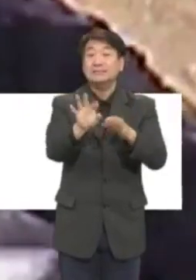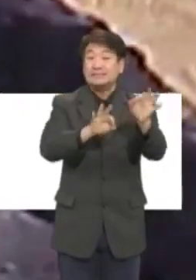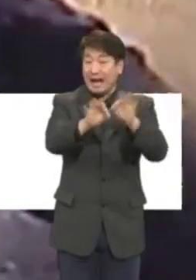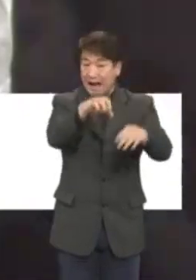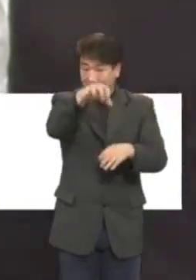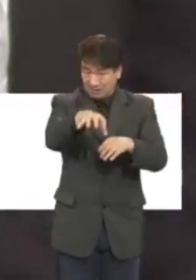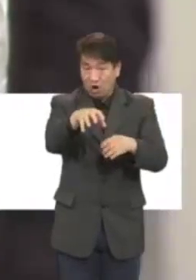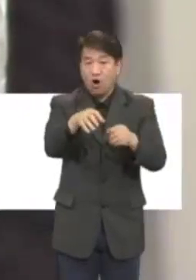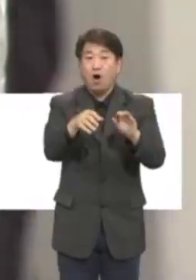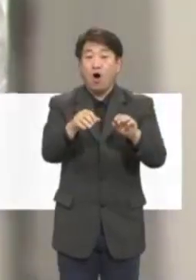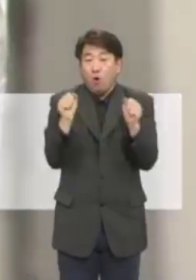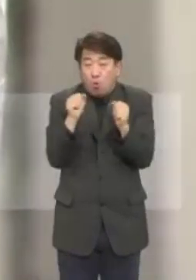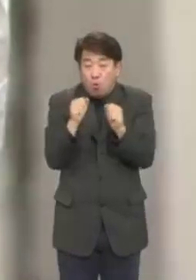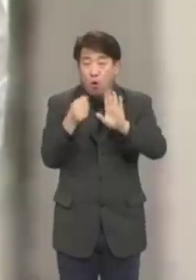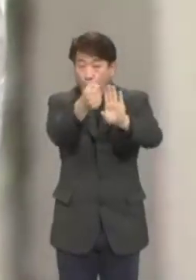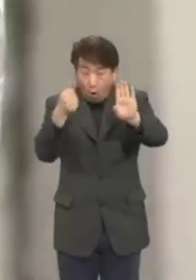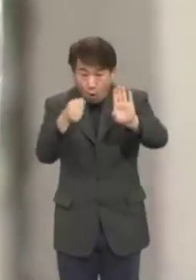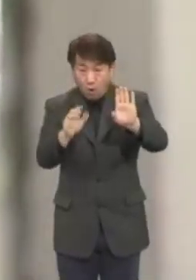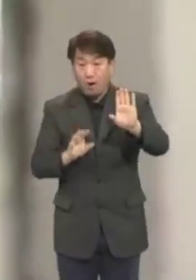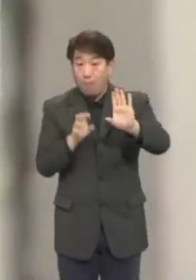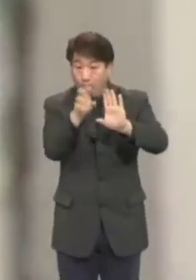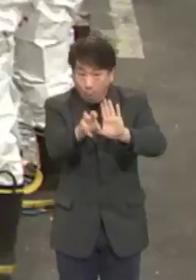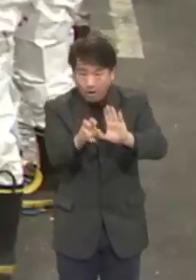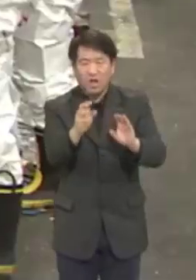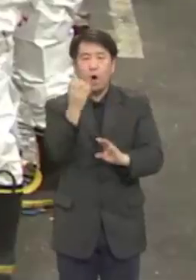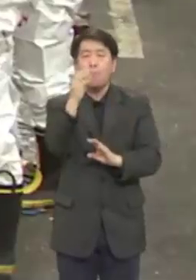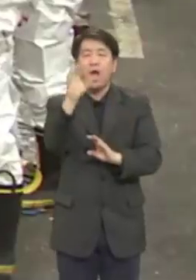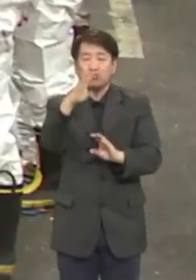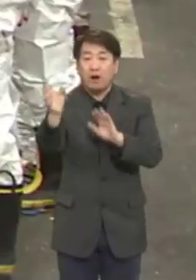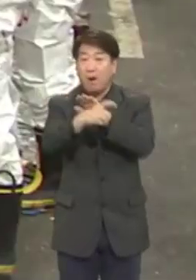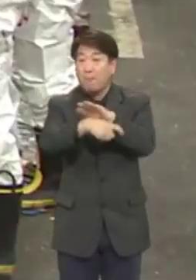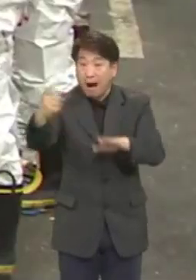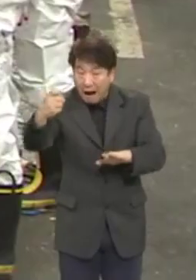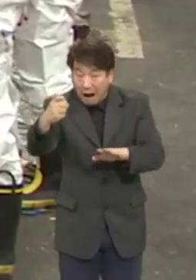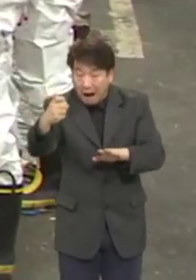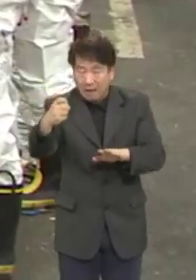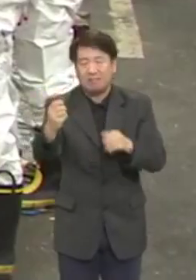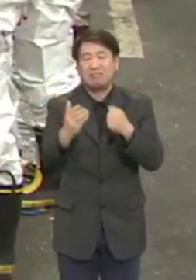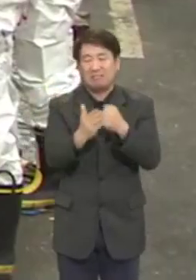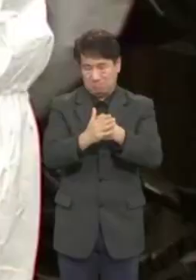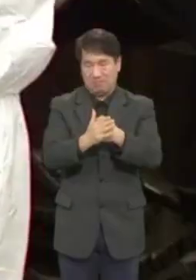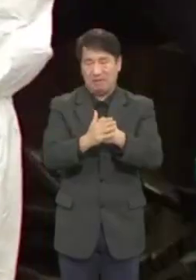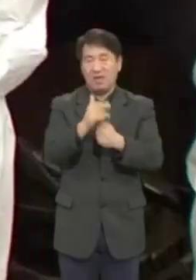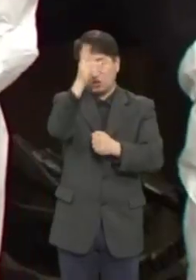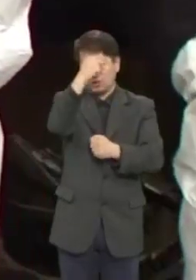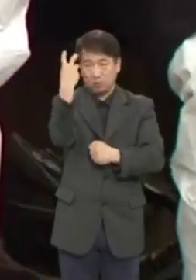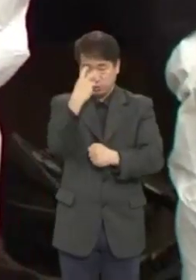냉장고에 보관되 있던 약 8만 원 상당의 맥주가 안됐던 신고가 접수돼 경찰이 수사에 나섰습니다